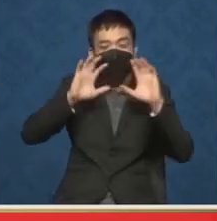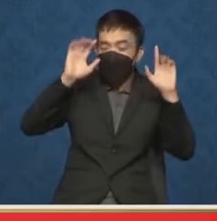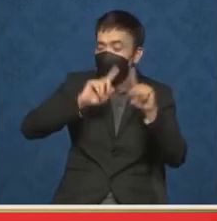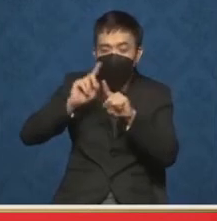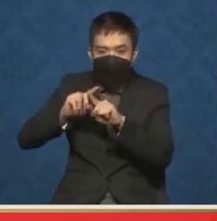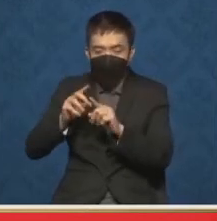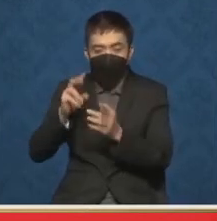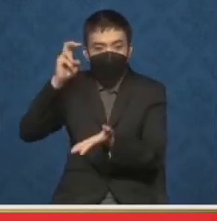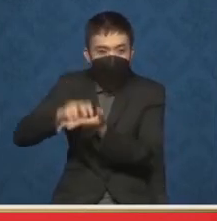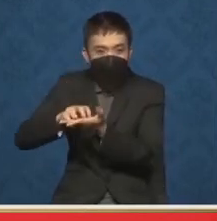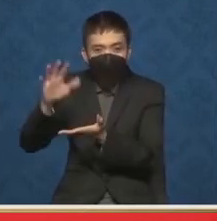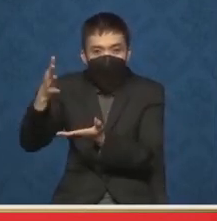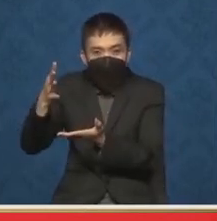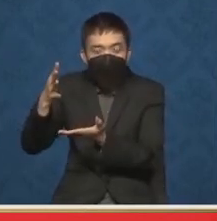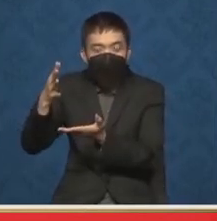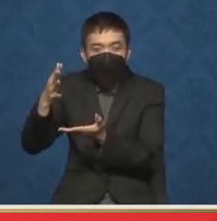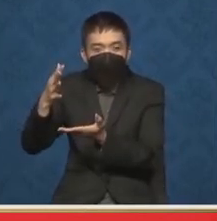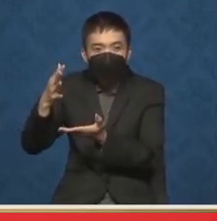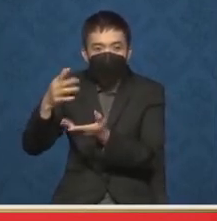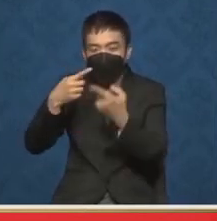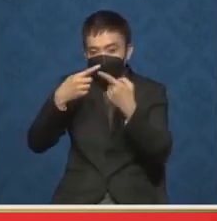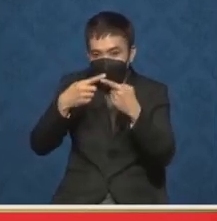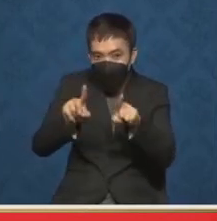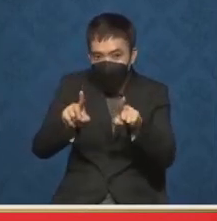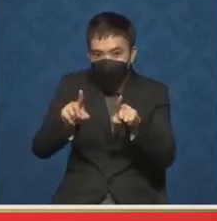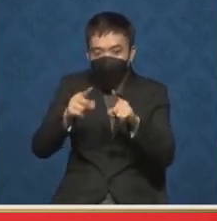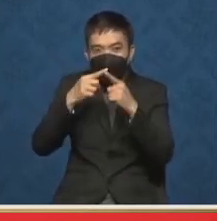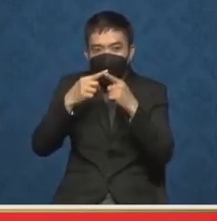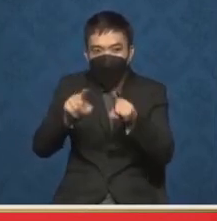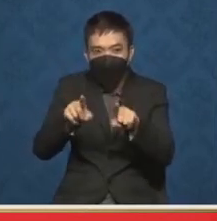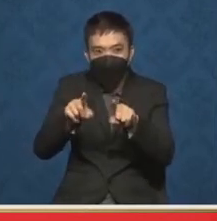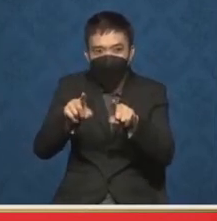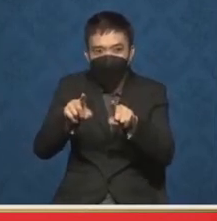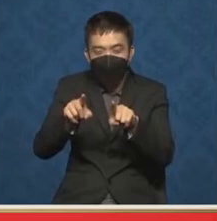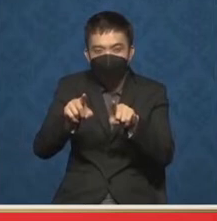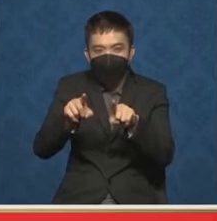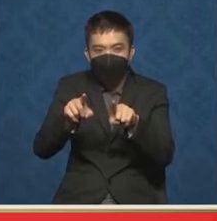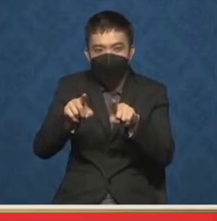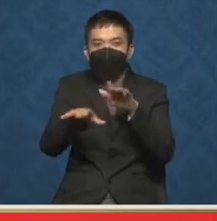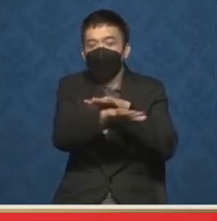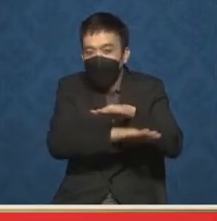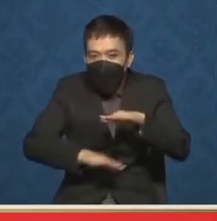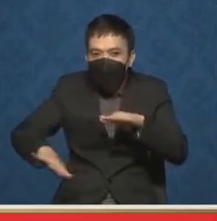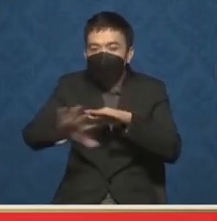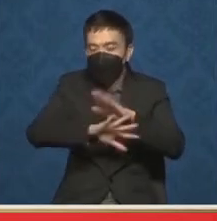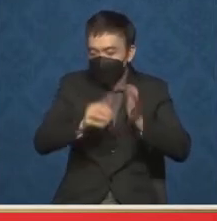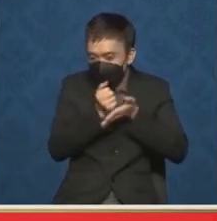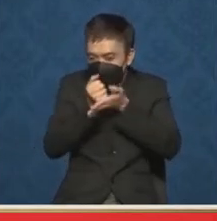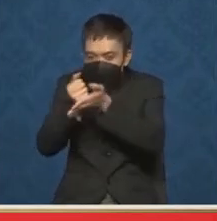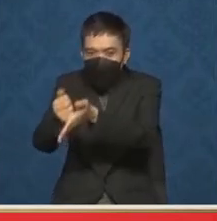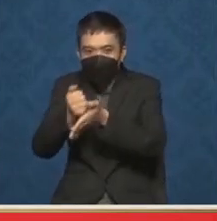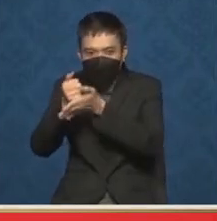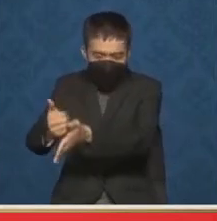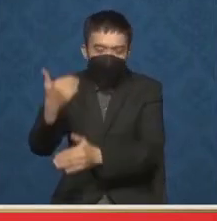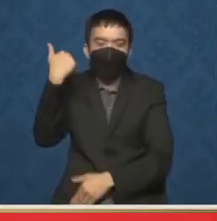่ในพื้น ภาพพืน มีการดำเนินเรื่องให้ความช่วยเหลือในรูปแบบต่